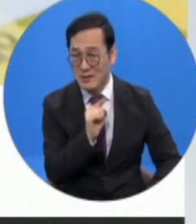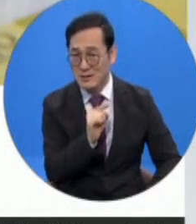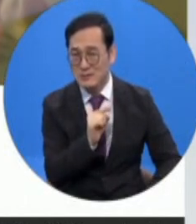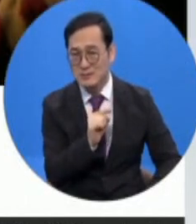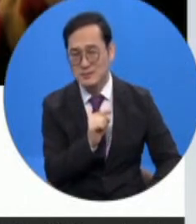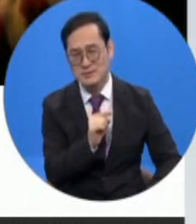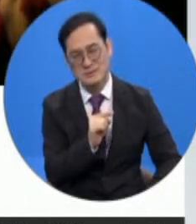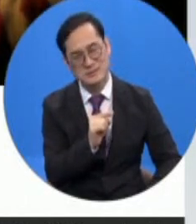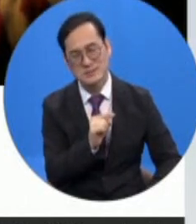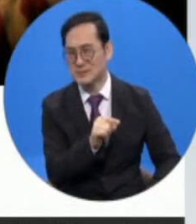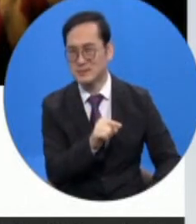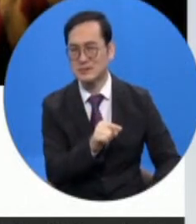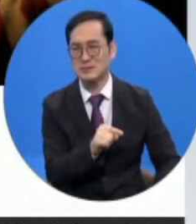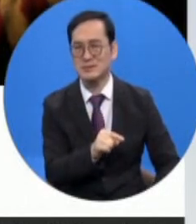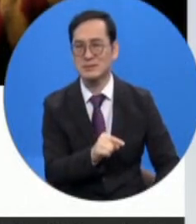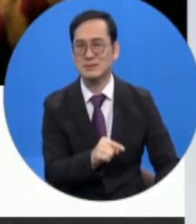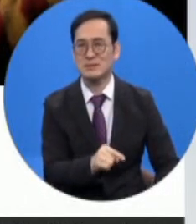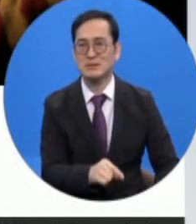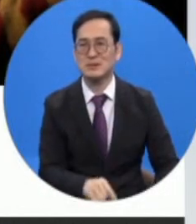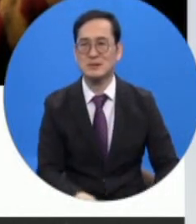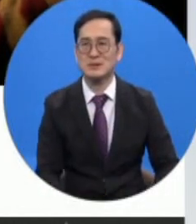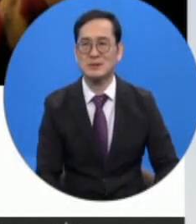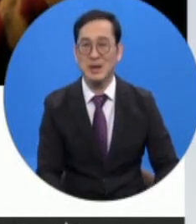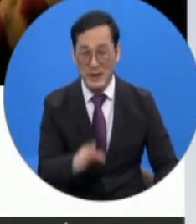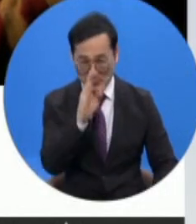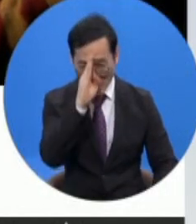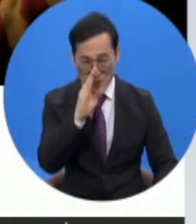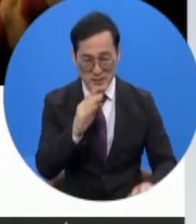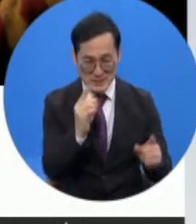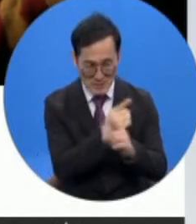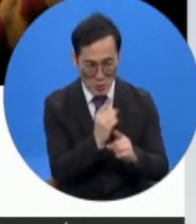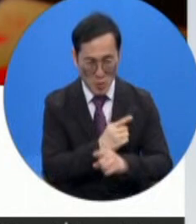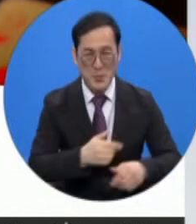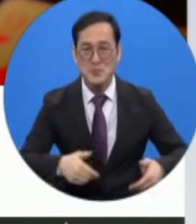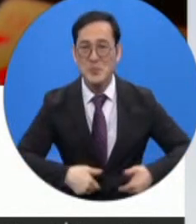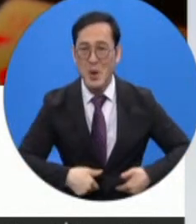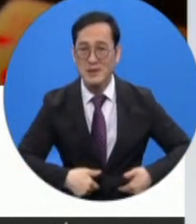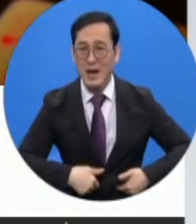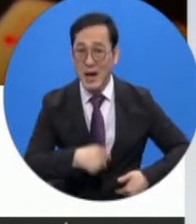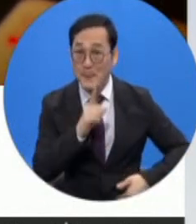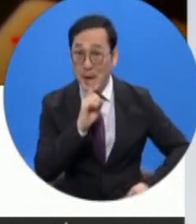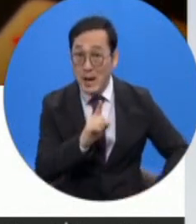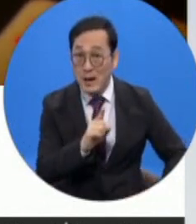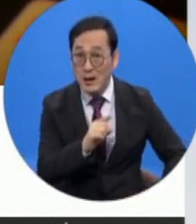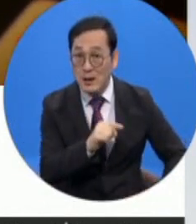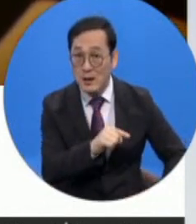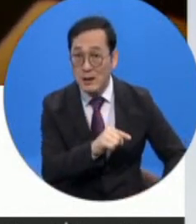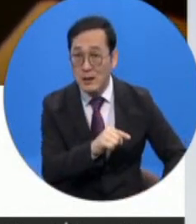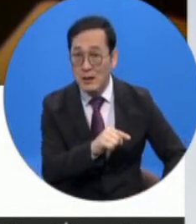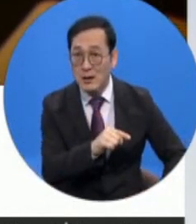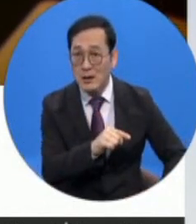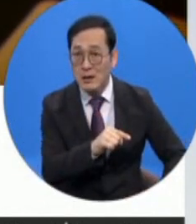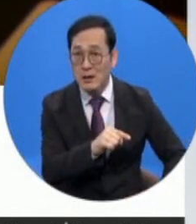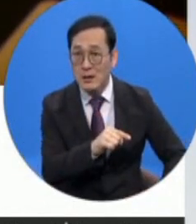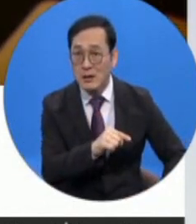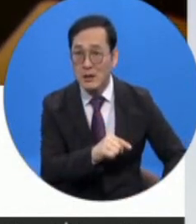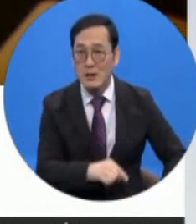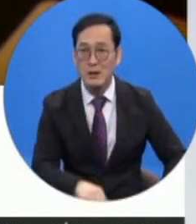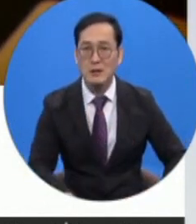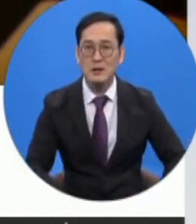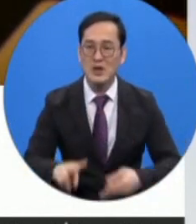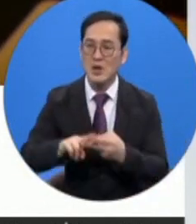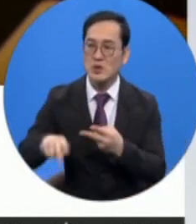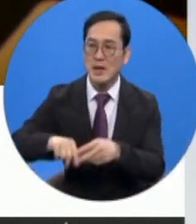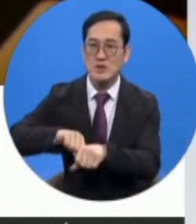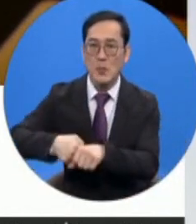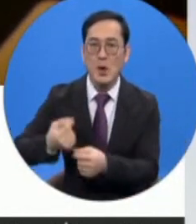중독에 이르러서 이거를 치료를 받아야 될 정도라고 다른 사람도 아니고 아버지가 이야기할 정도면 이건 형사 처벌하는